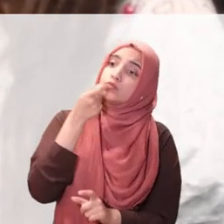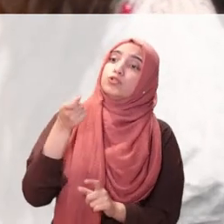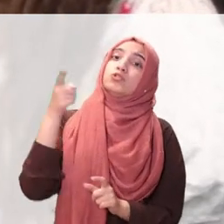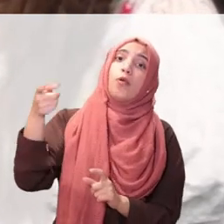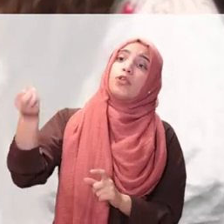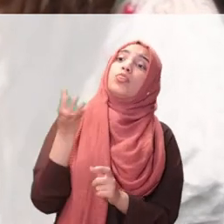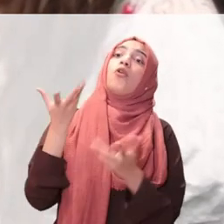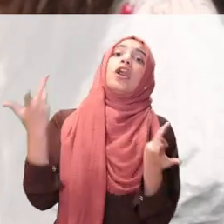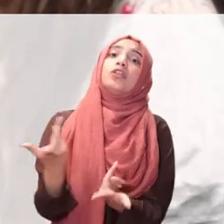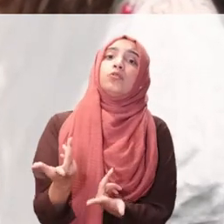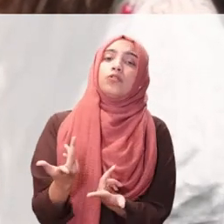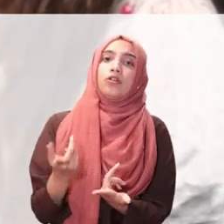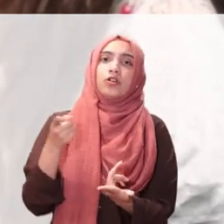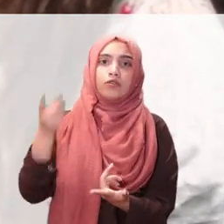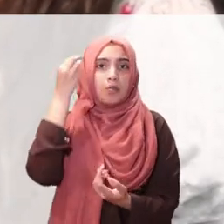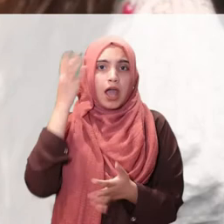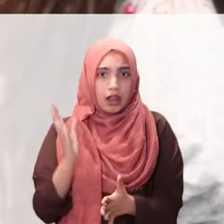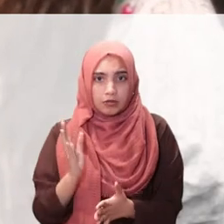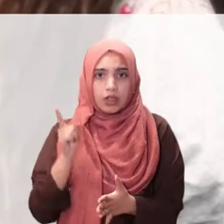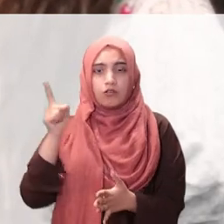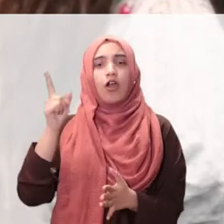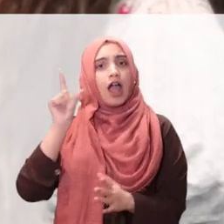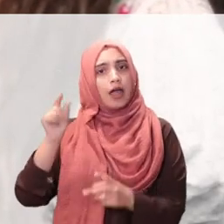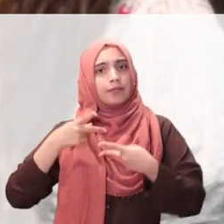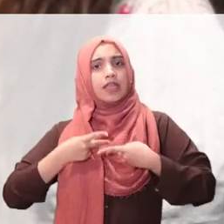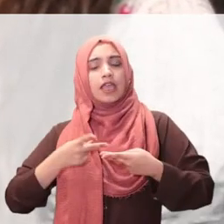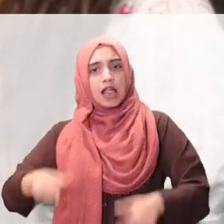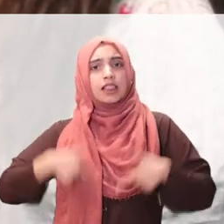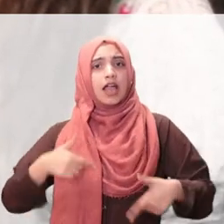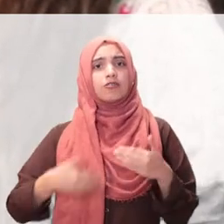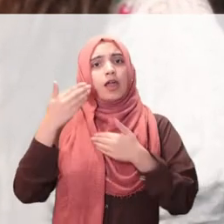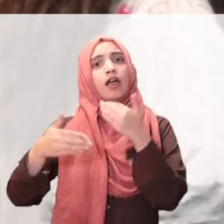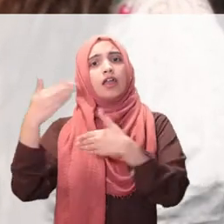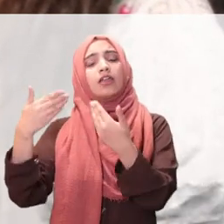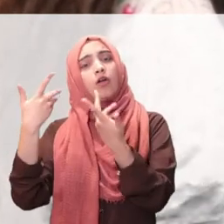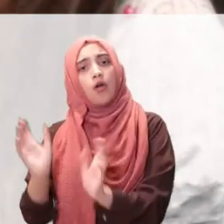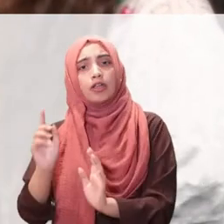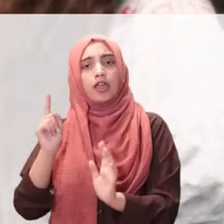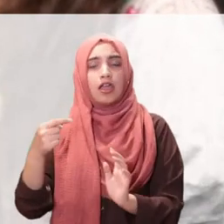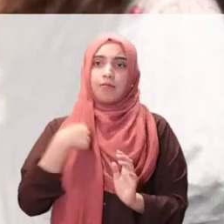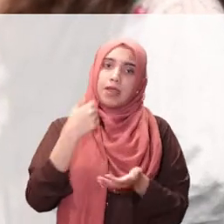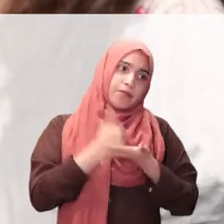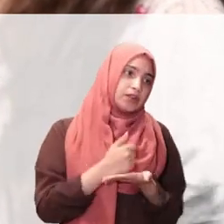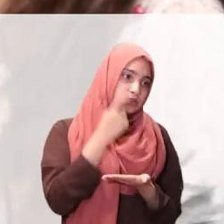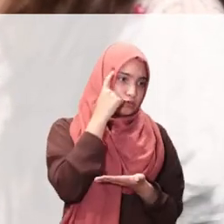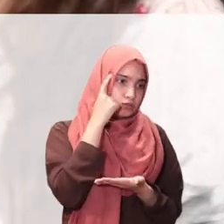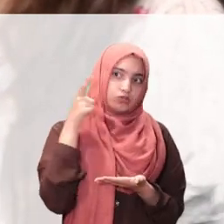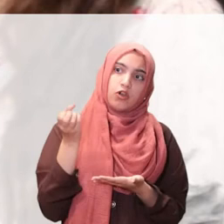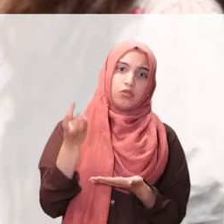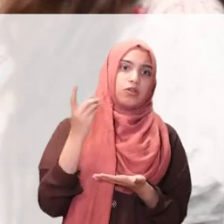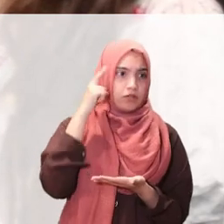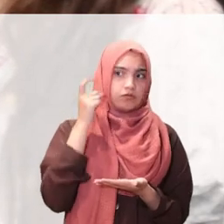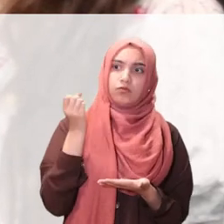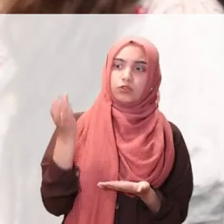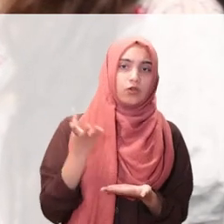जाती और भी उस बंदे को पता नहीं वह बंदा अपनी जिंदगी में आगे निकल गया जो है वह तब सोच रहे बनाइए और